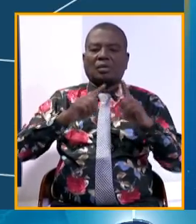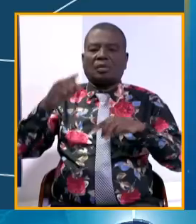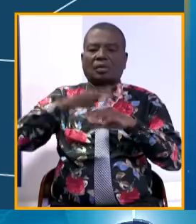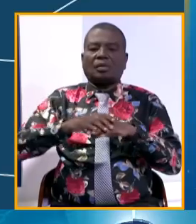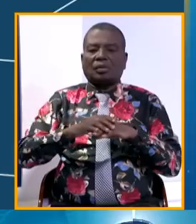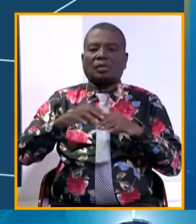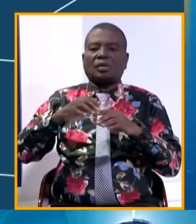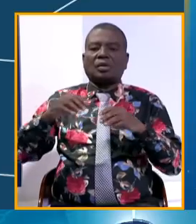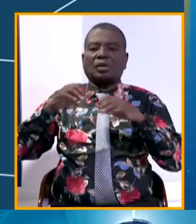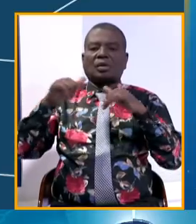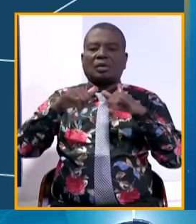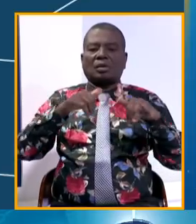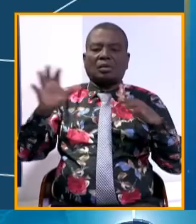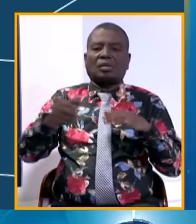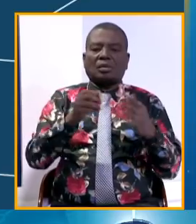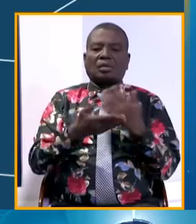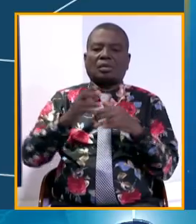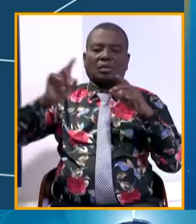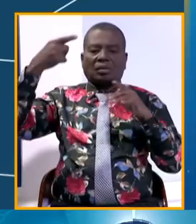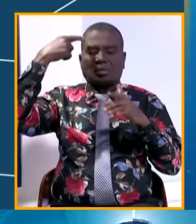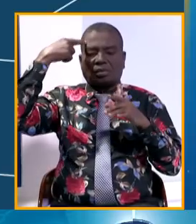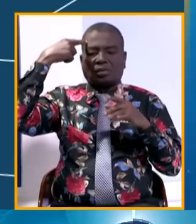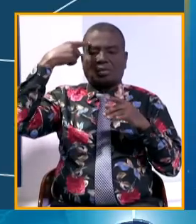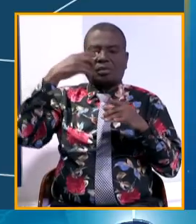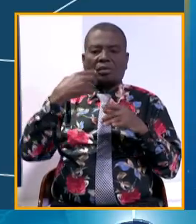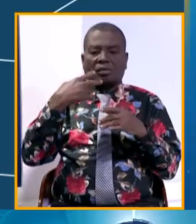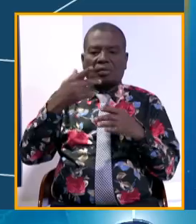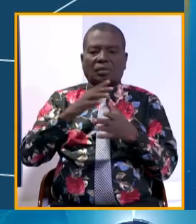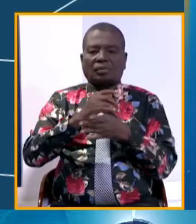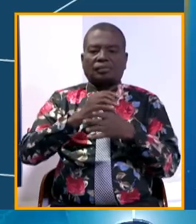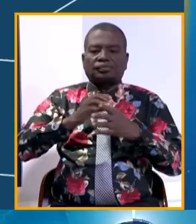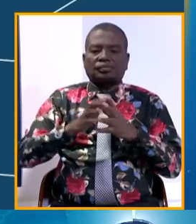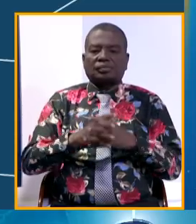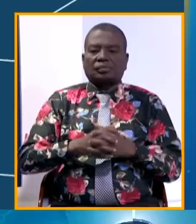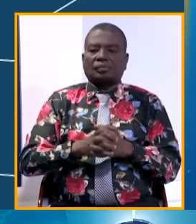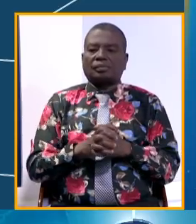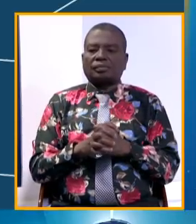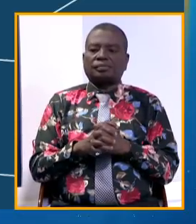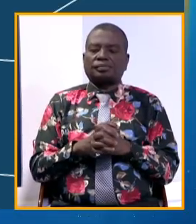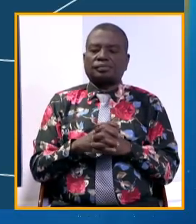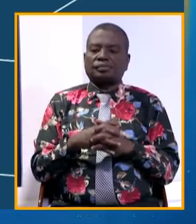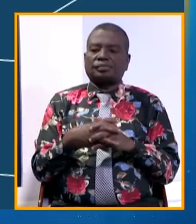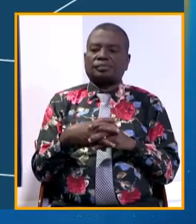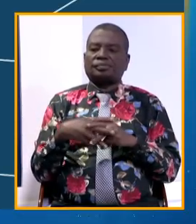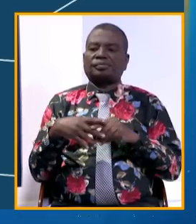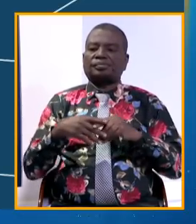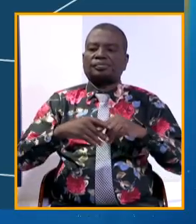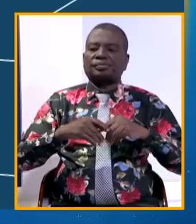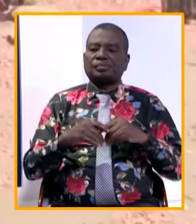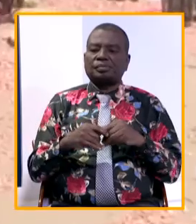des mesures prises par le gouvernement. Les détails dans ce reportage de Charles Tatou de RTI